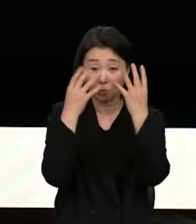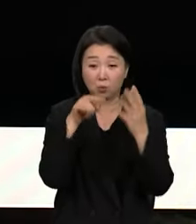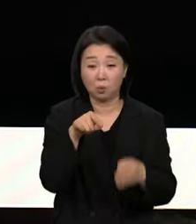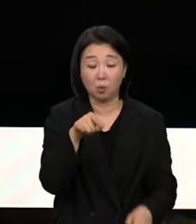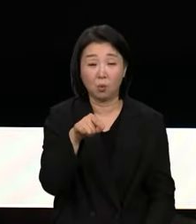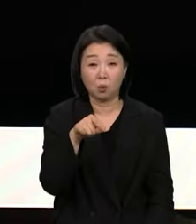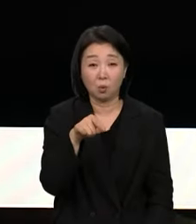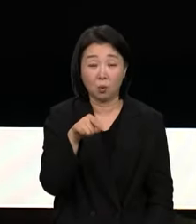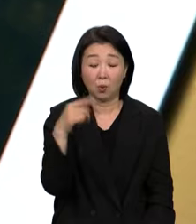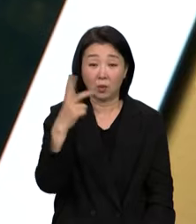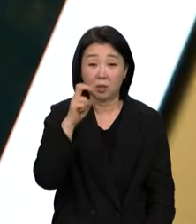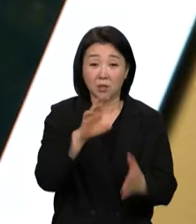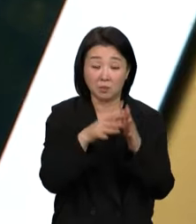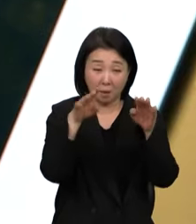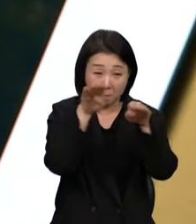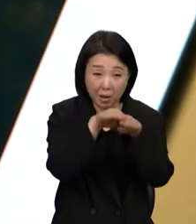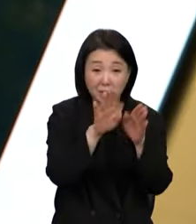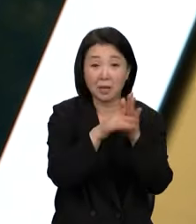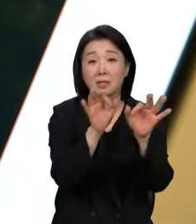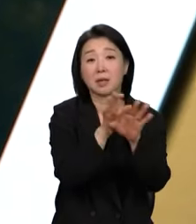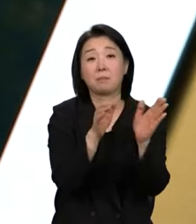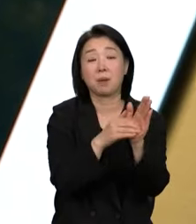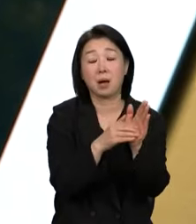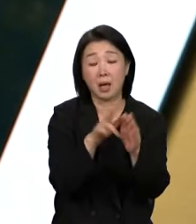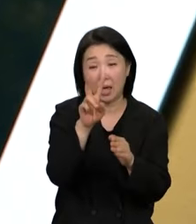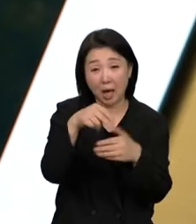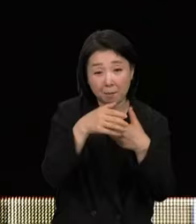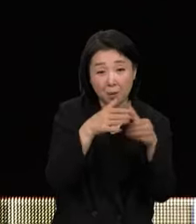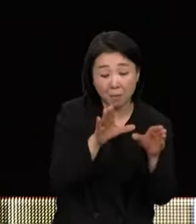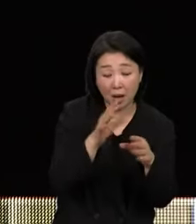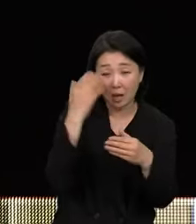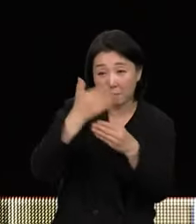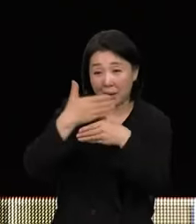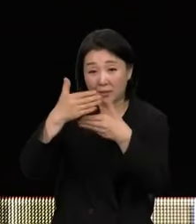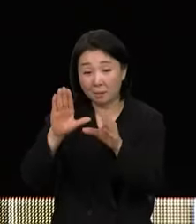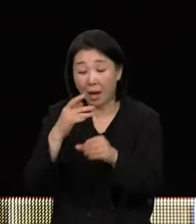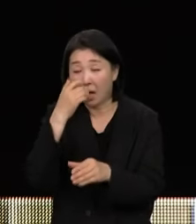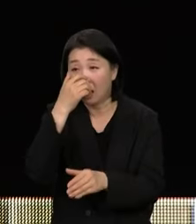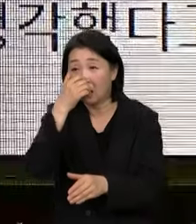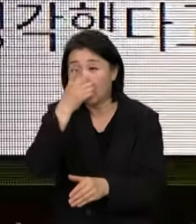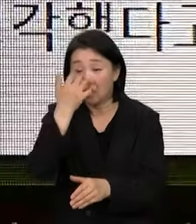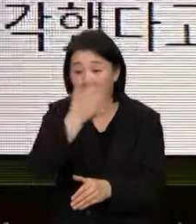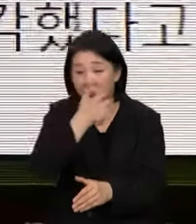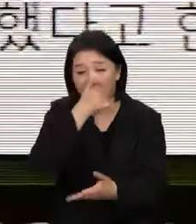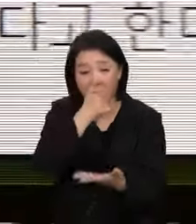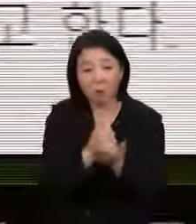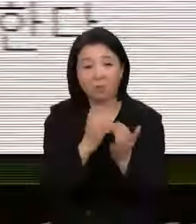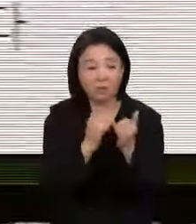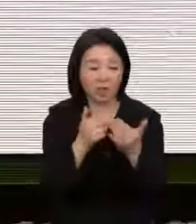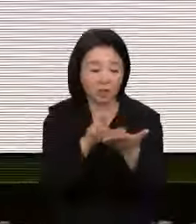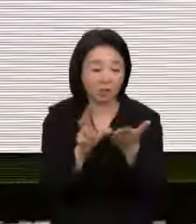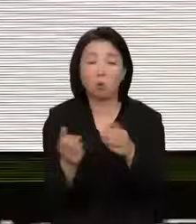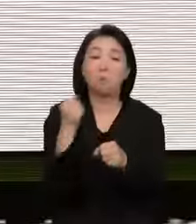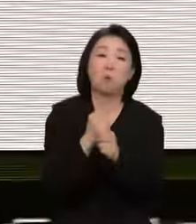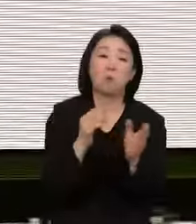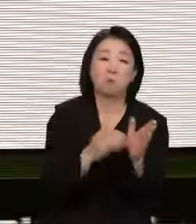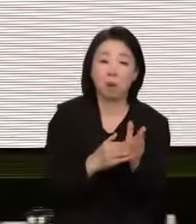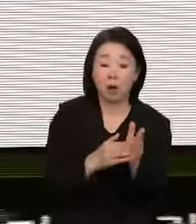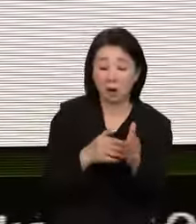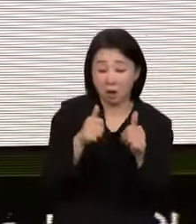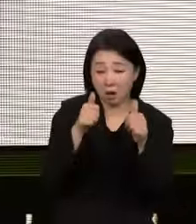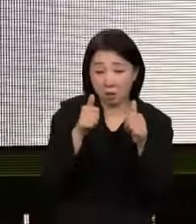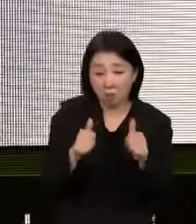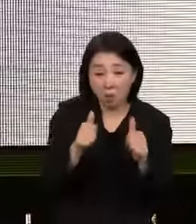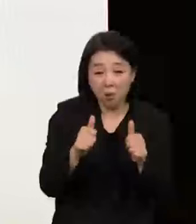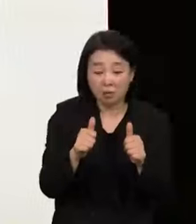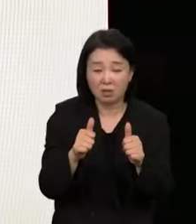2020년 폐쇄 당시 사라졌던 번방과 박사방 관련 성범죄자 자료도 복구돼 있습니다 법원이 범죄자를